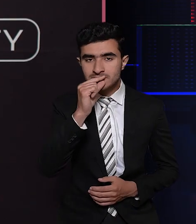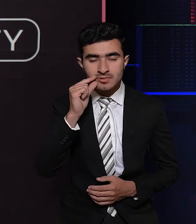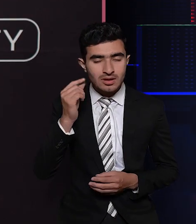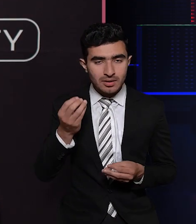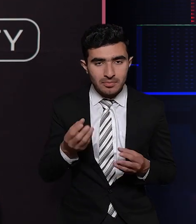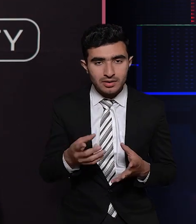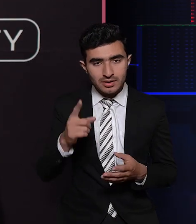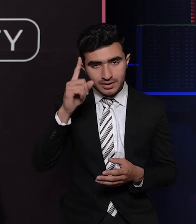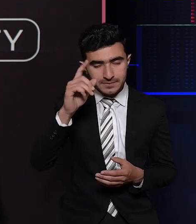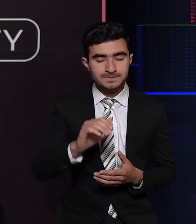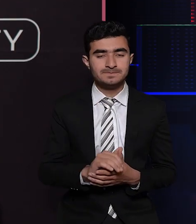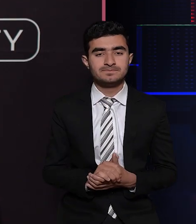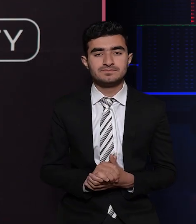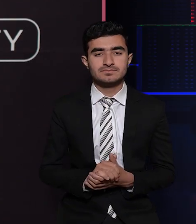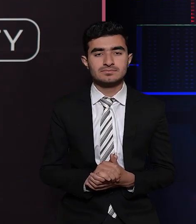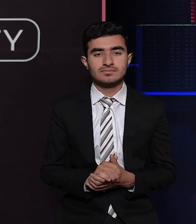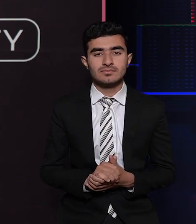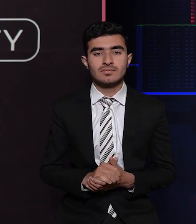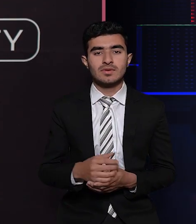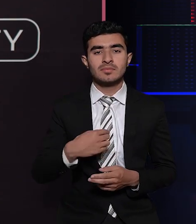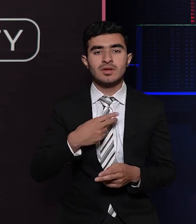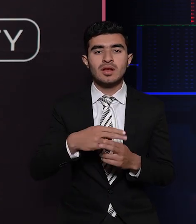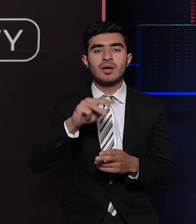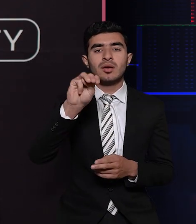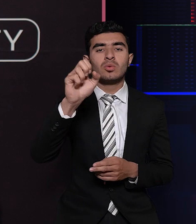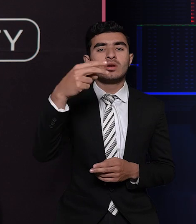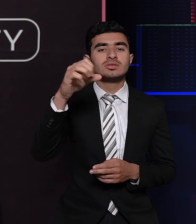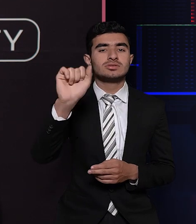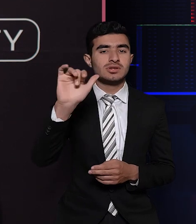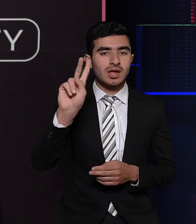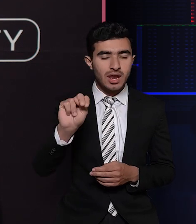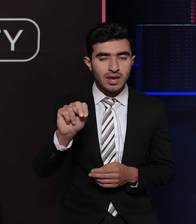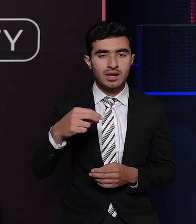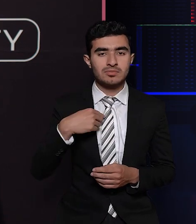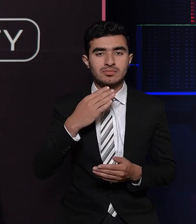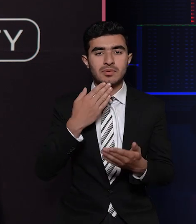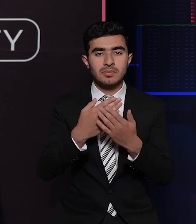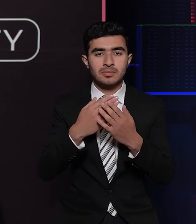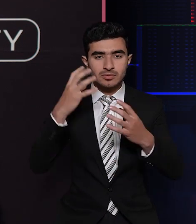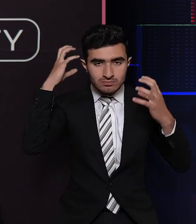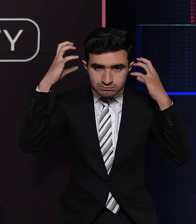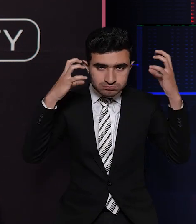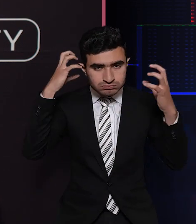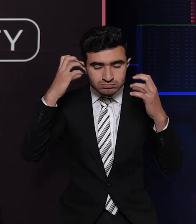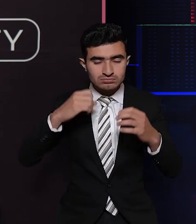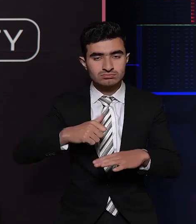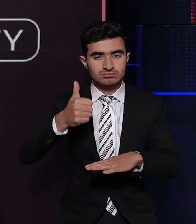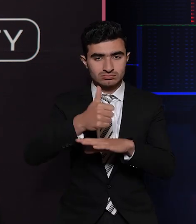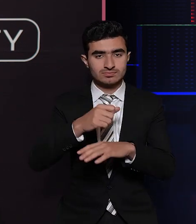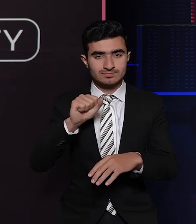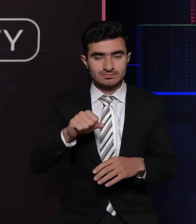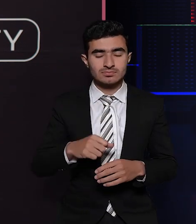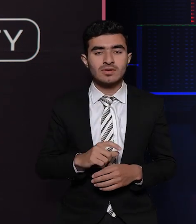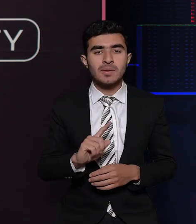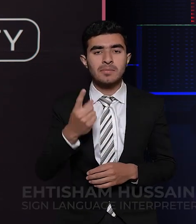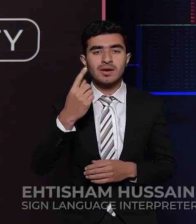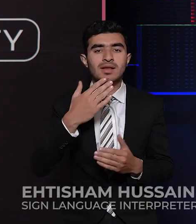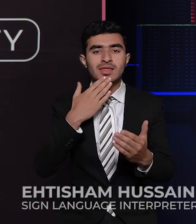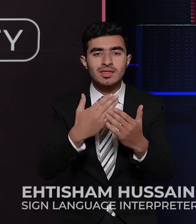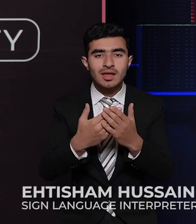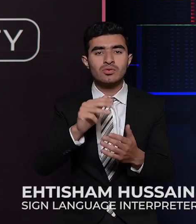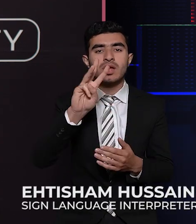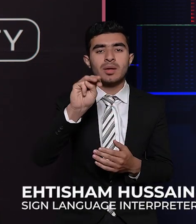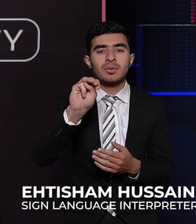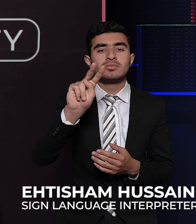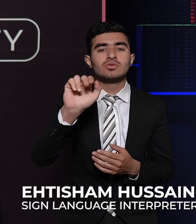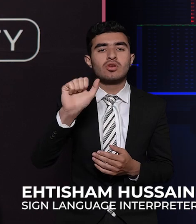بسم اللہ الرحمن الرحیم۔ سید محسن رضا بخاری، اسسٹنٹ پروفیسر آف سائیکالوجی۔ سب سے پہلے تو میں ایم ٹاکس